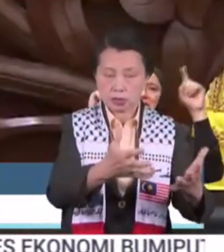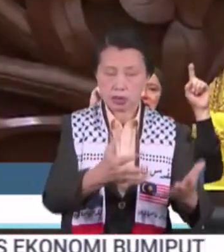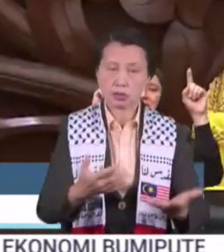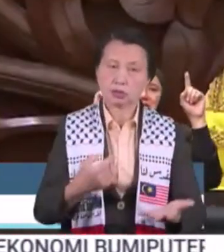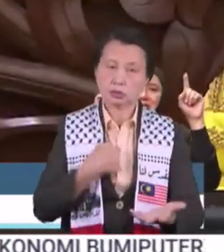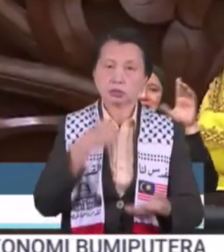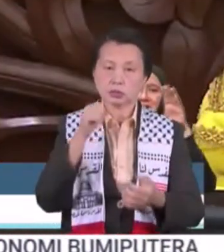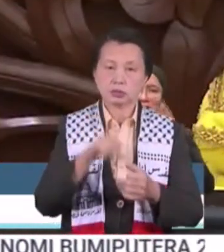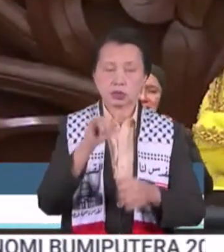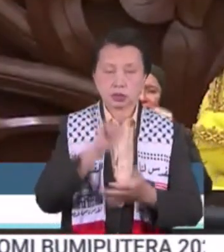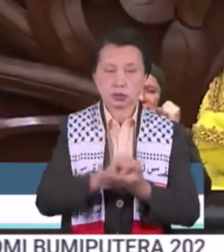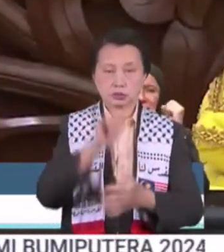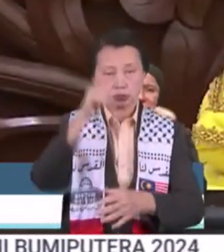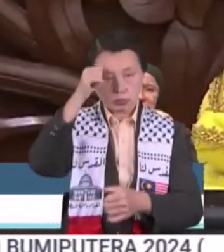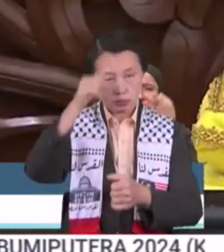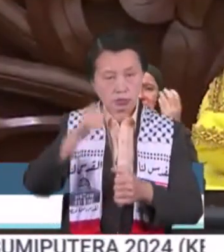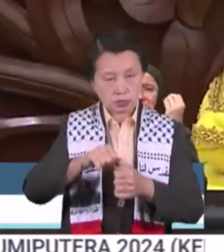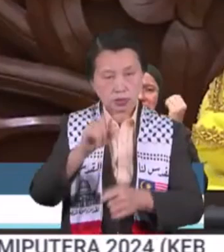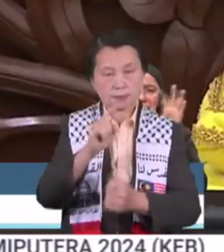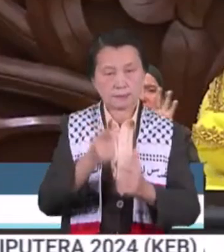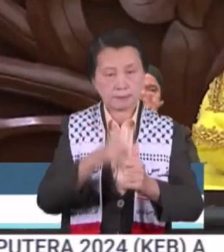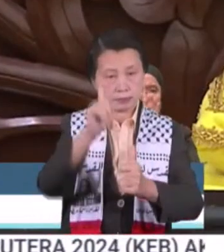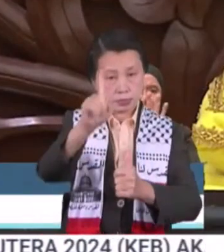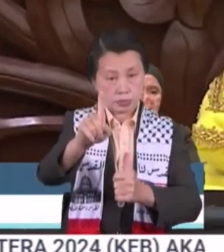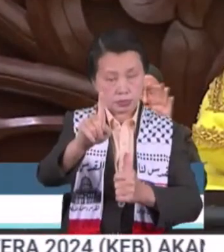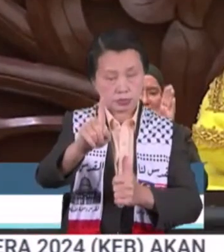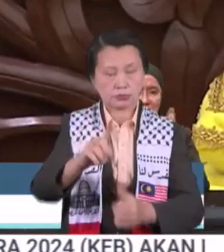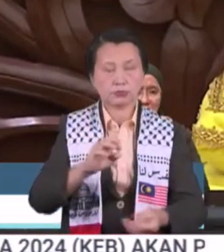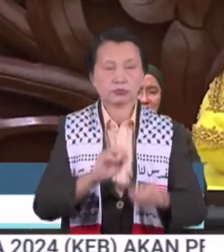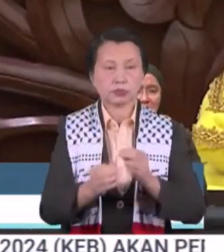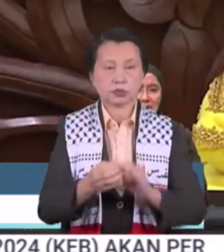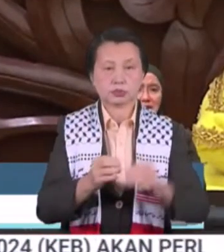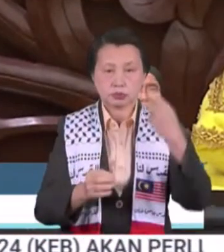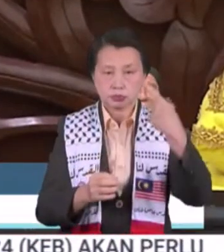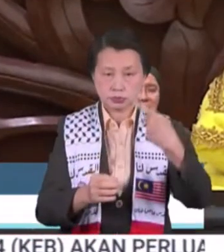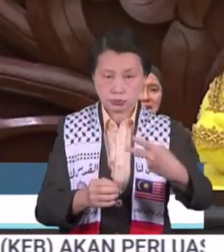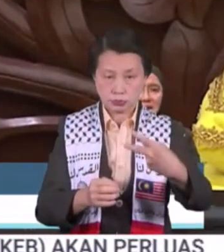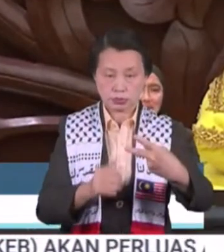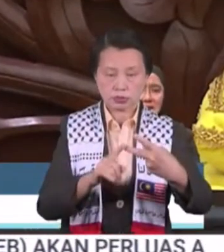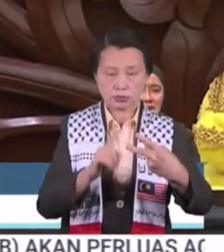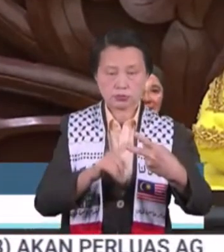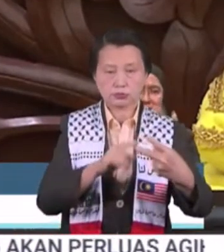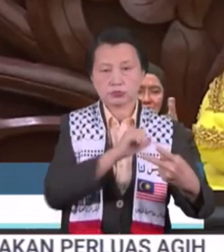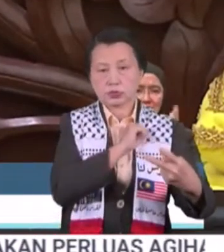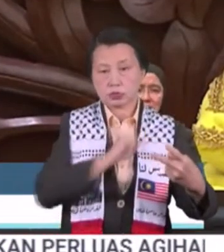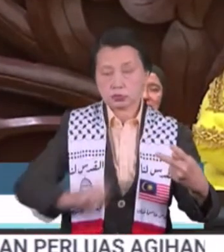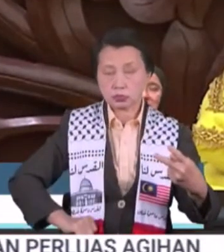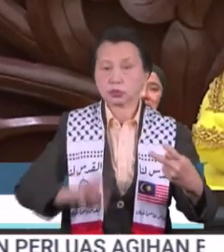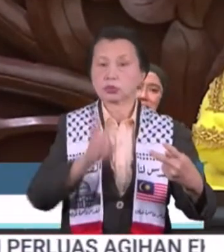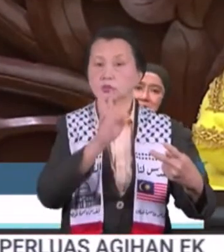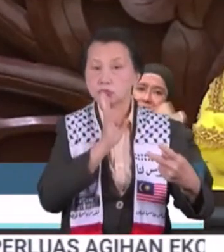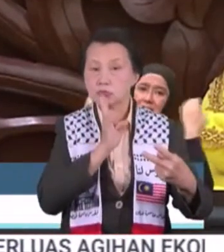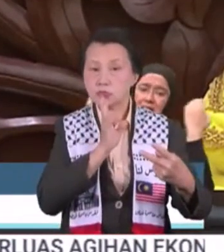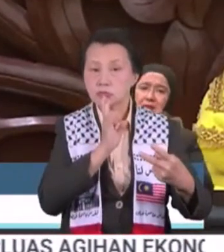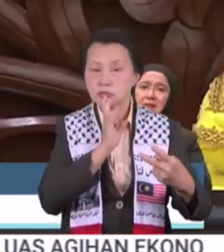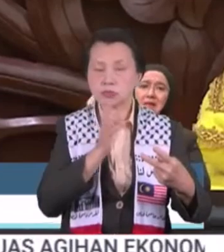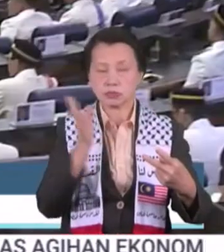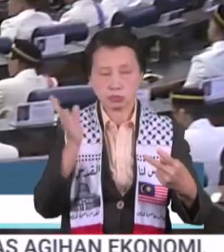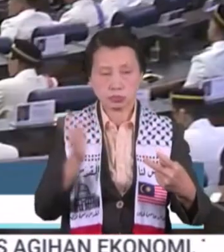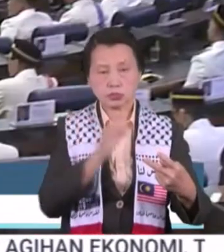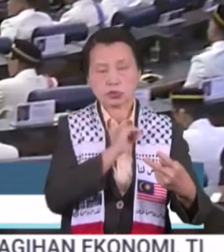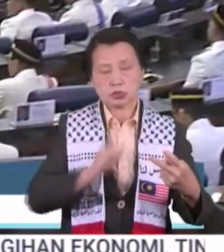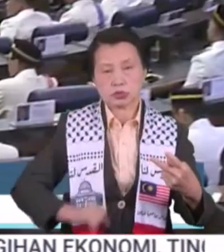itu peringatan yang pertama. Yang kedua, dia sebut bahawa dia minta